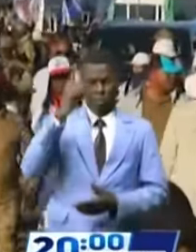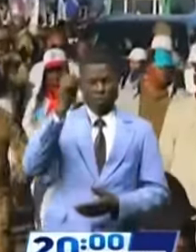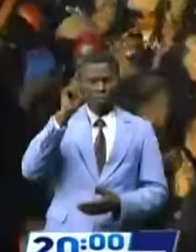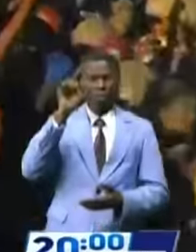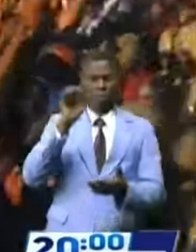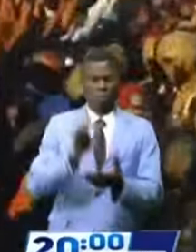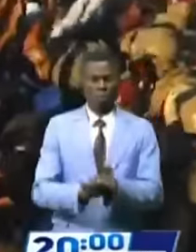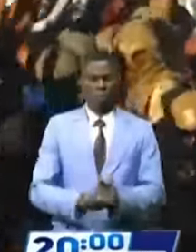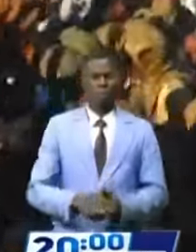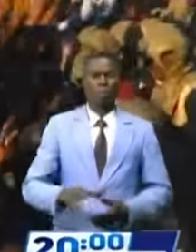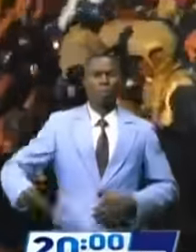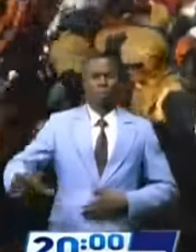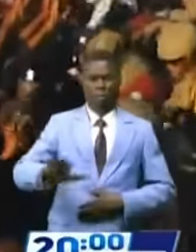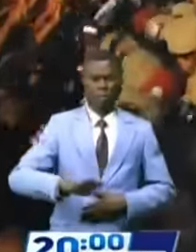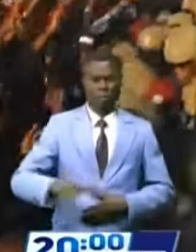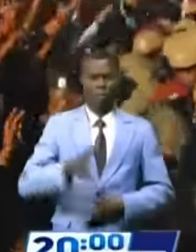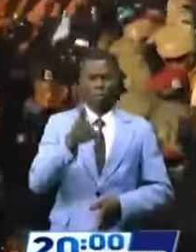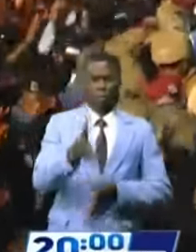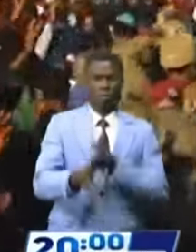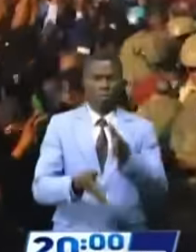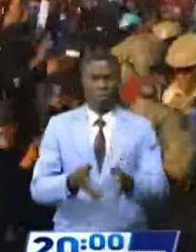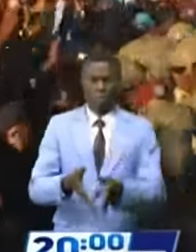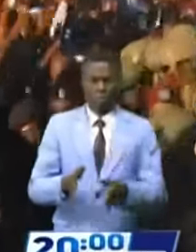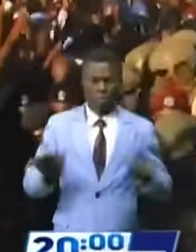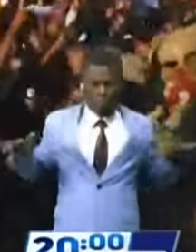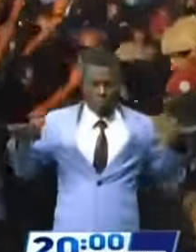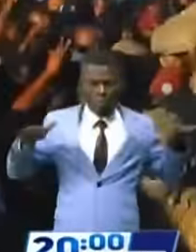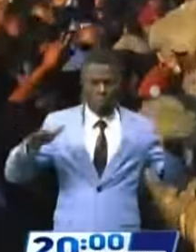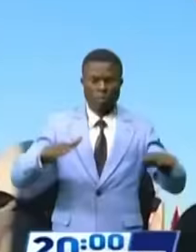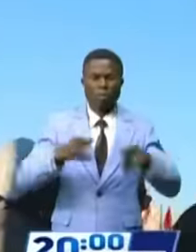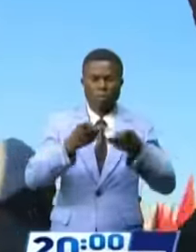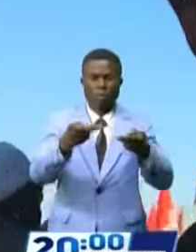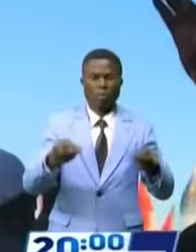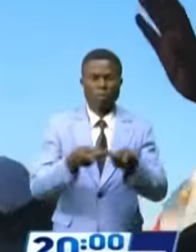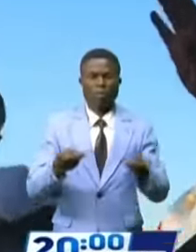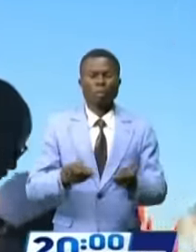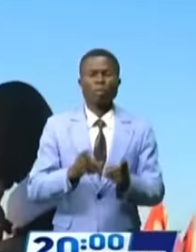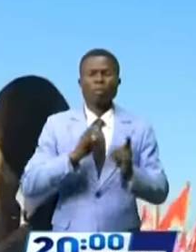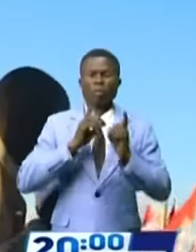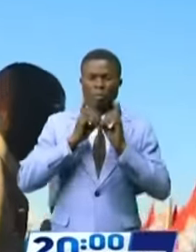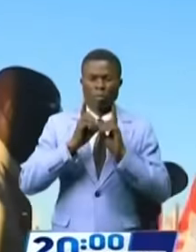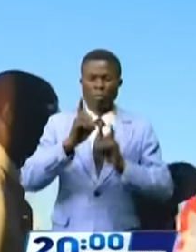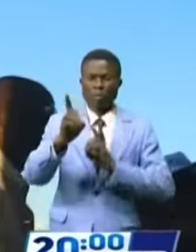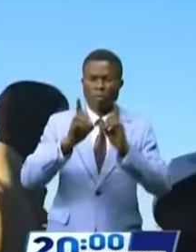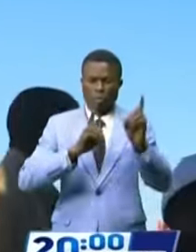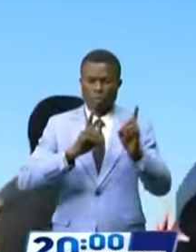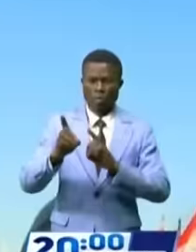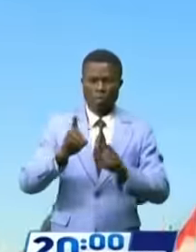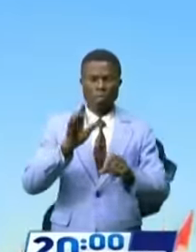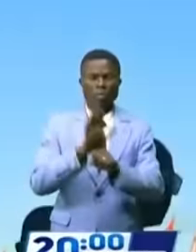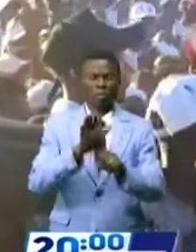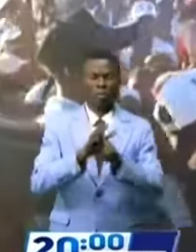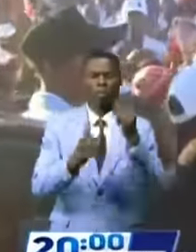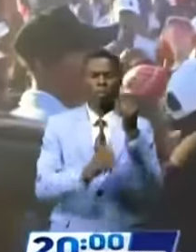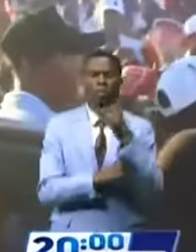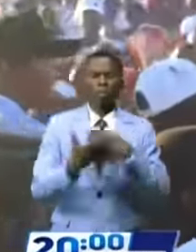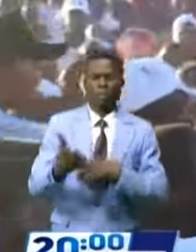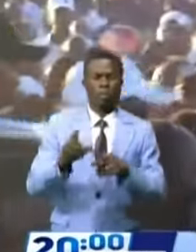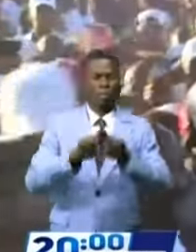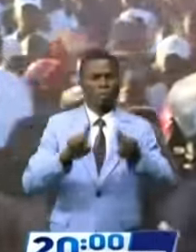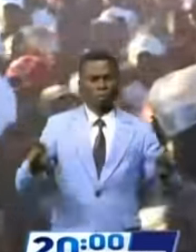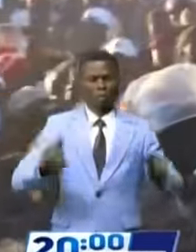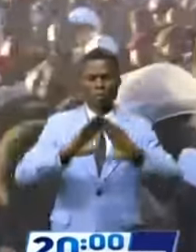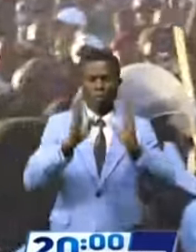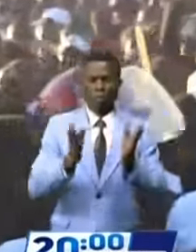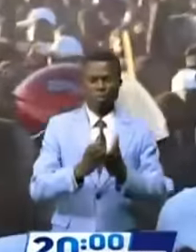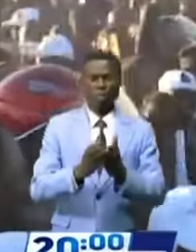la République, a fait le pied du tarmac jusqu'au lieu du meeting dans une véritable marée humaine. Contrairement à